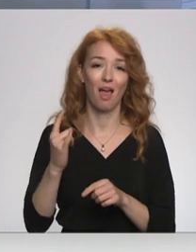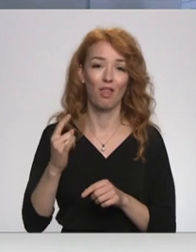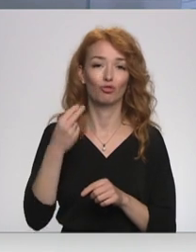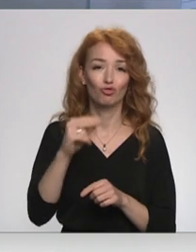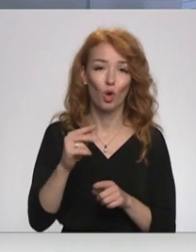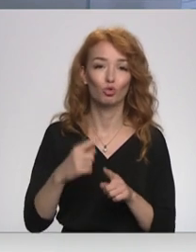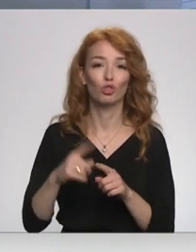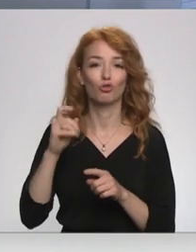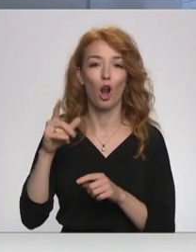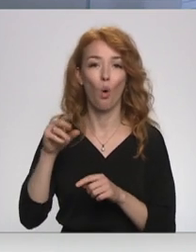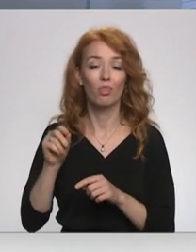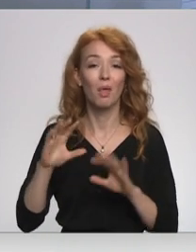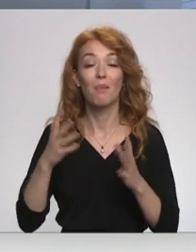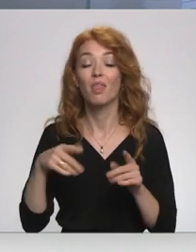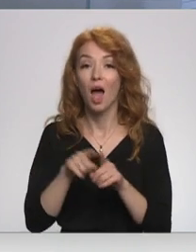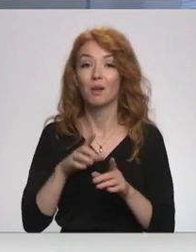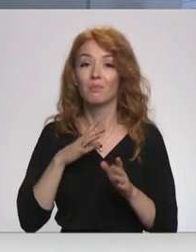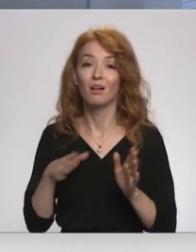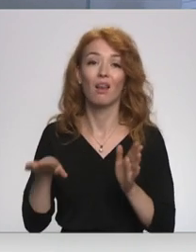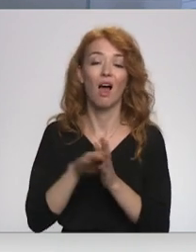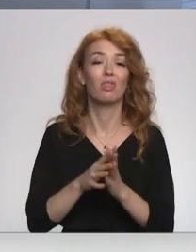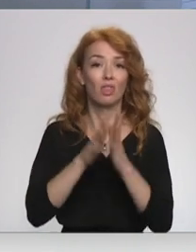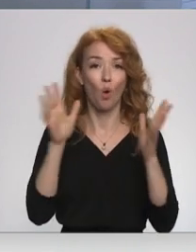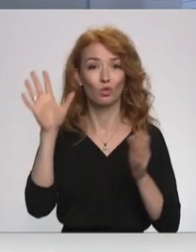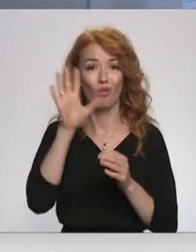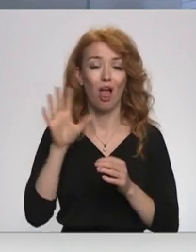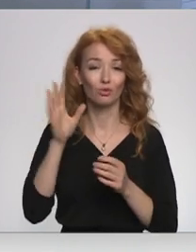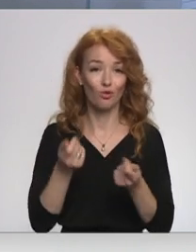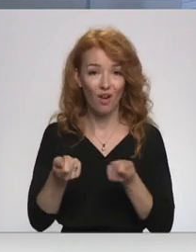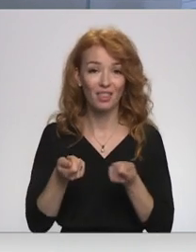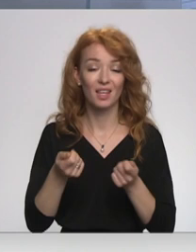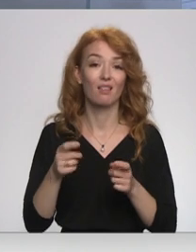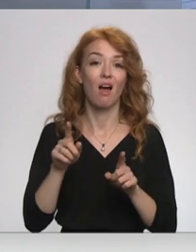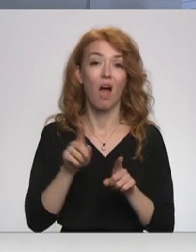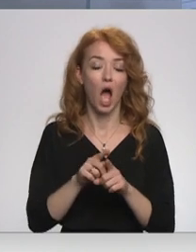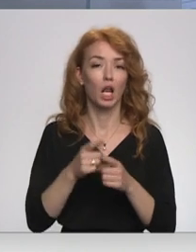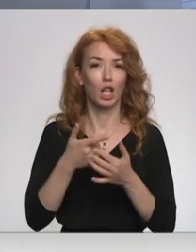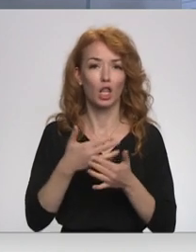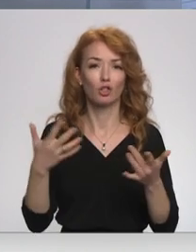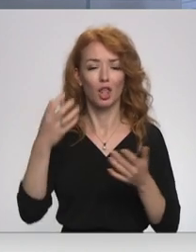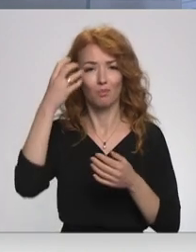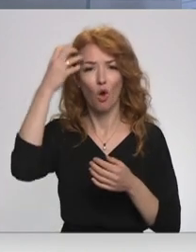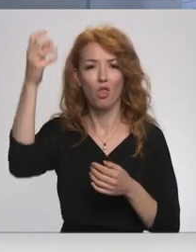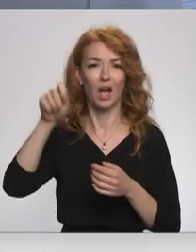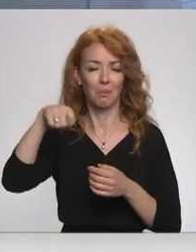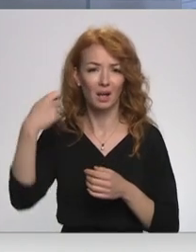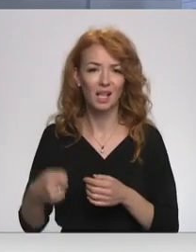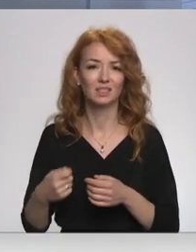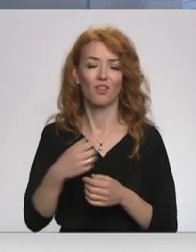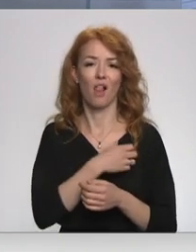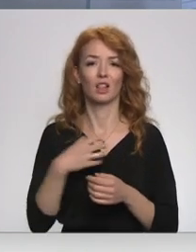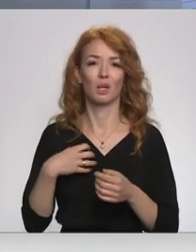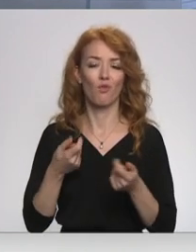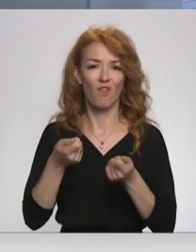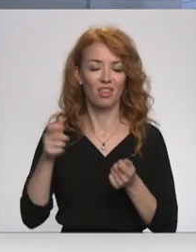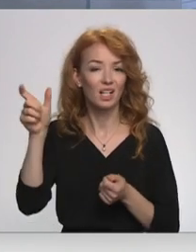un Šarloti, bet klāt bija arī daudzu valstu vadītāji, turklāt dažādos statusos – monarhi, prezidenti, valdību